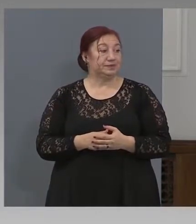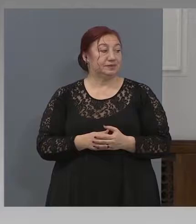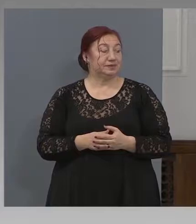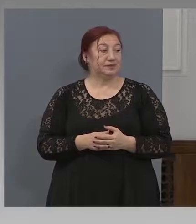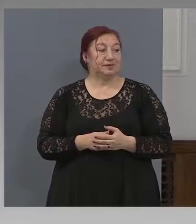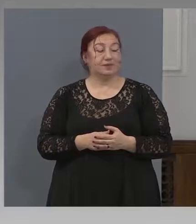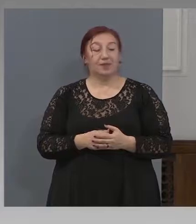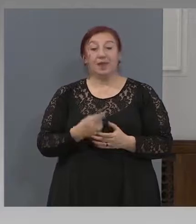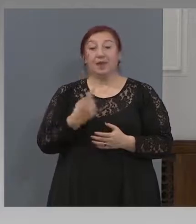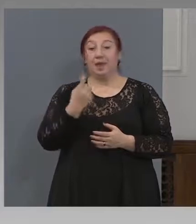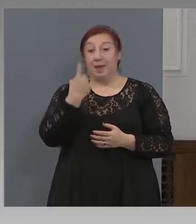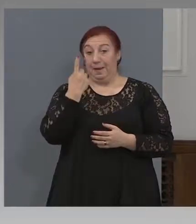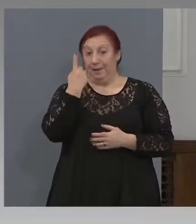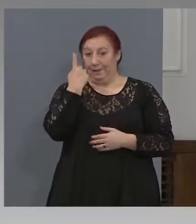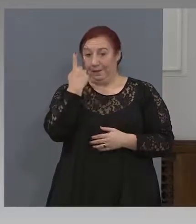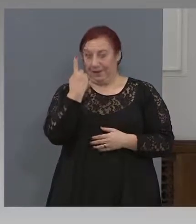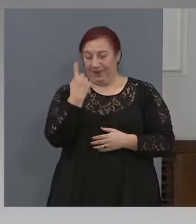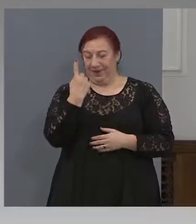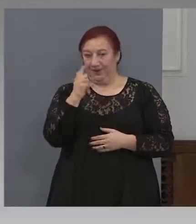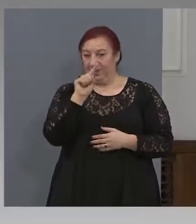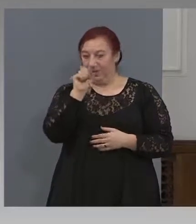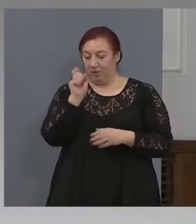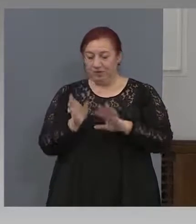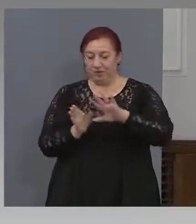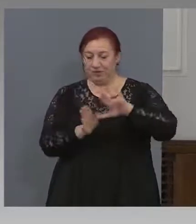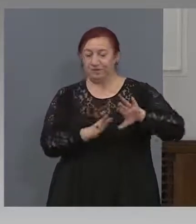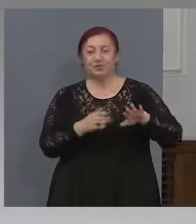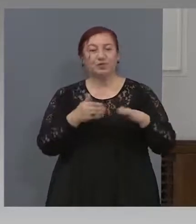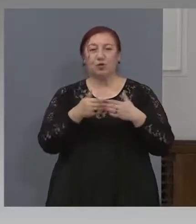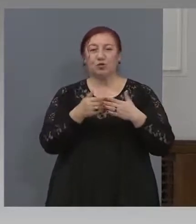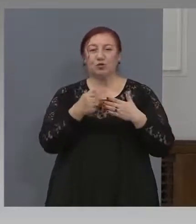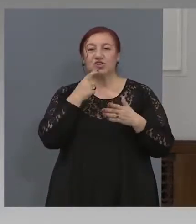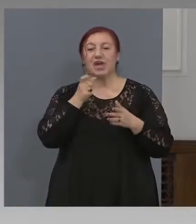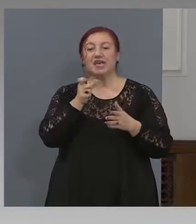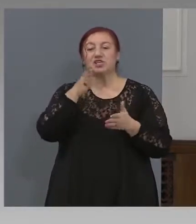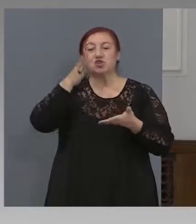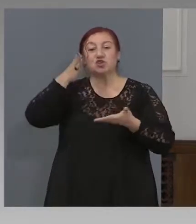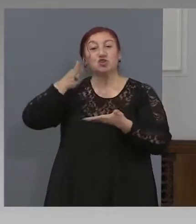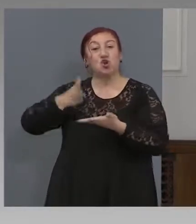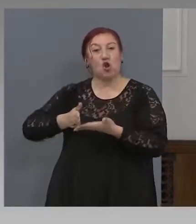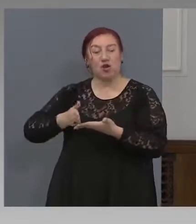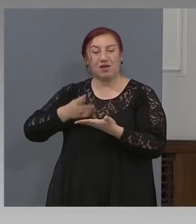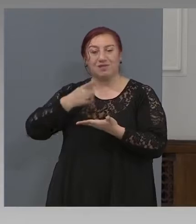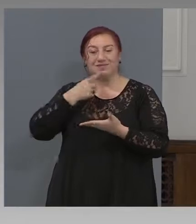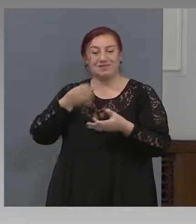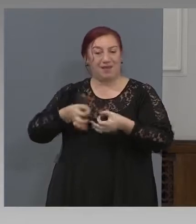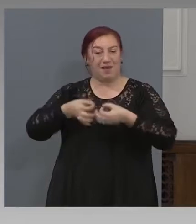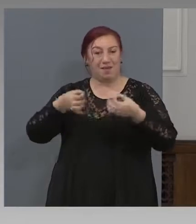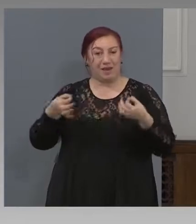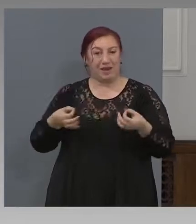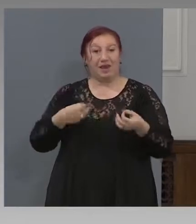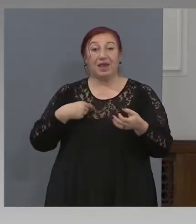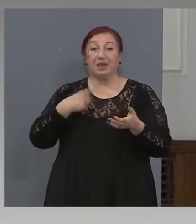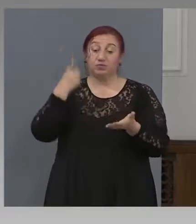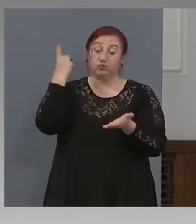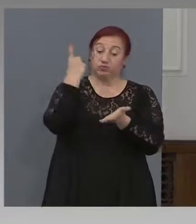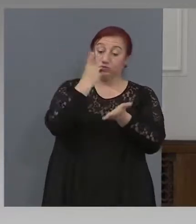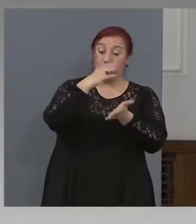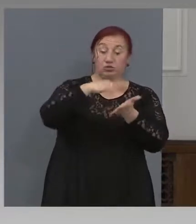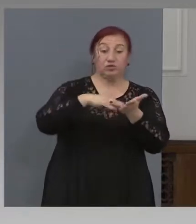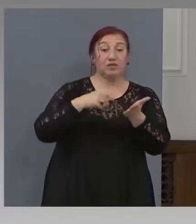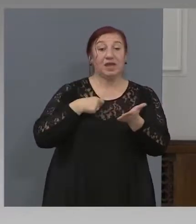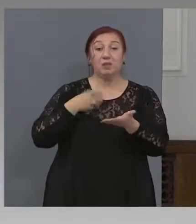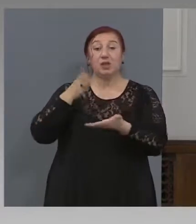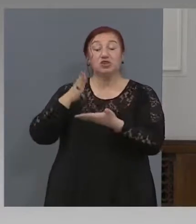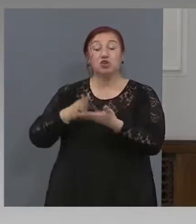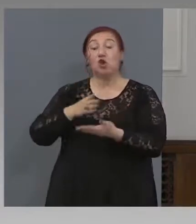Така, първо по отношение на срока на мерките. На мерките в обхвата на постановлението има и срок, то е 31